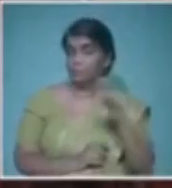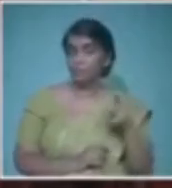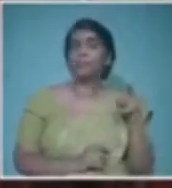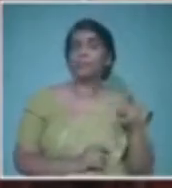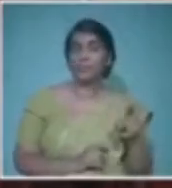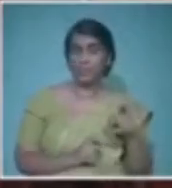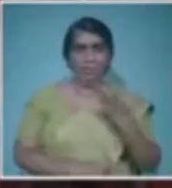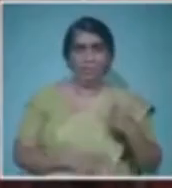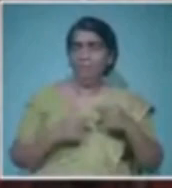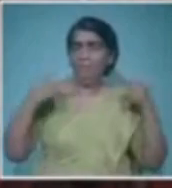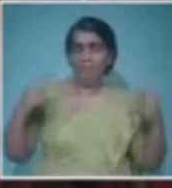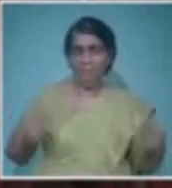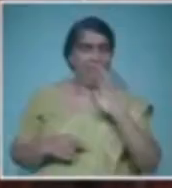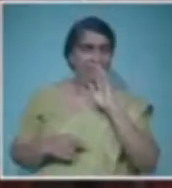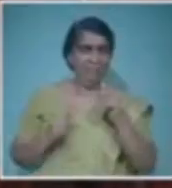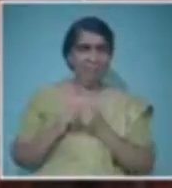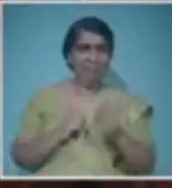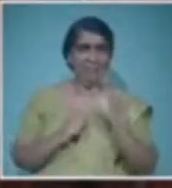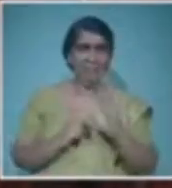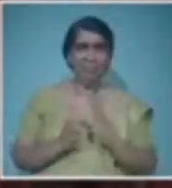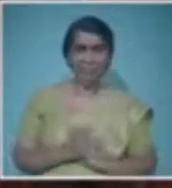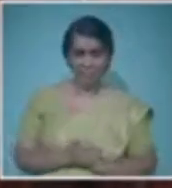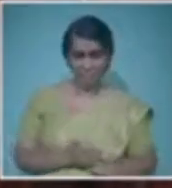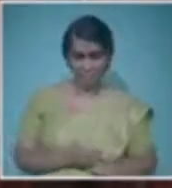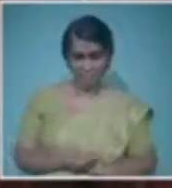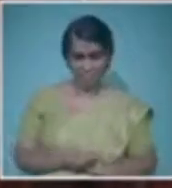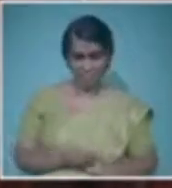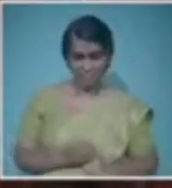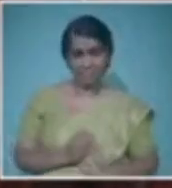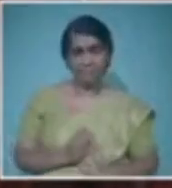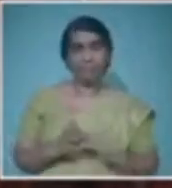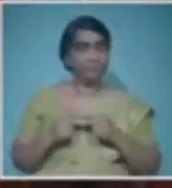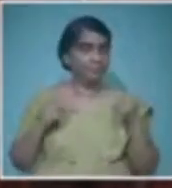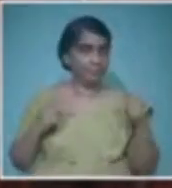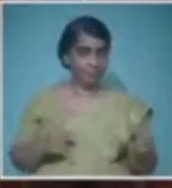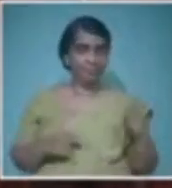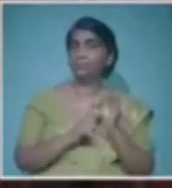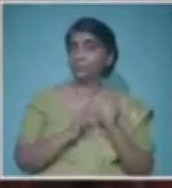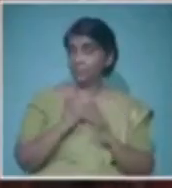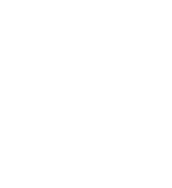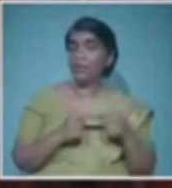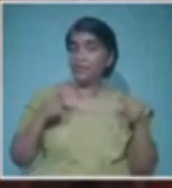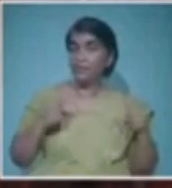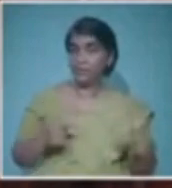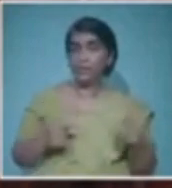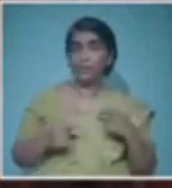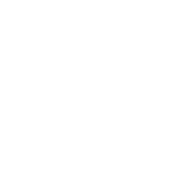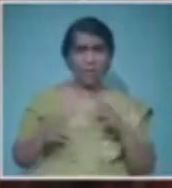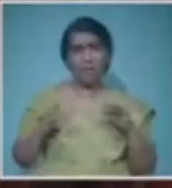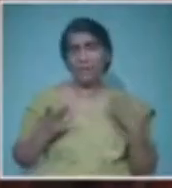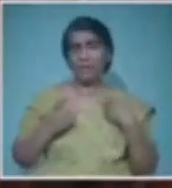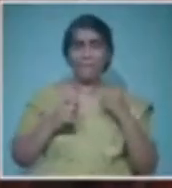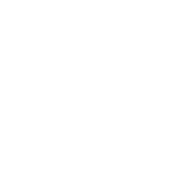உறுப்பினர் பொதுஜன பெருமுனையில் எதிர்ப்பு வலியுறுத்தினார்கள். எதிர்க்கட்சியில் இருக்கின்ற பாராளுமன்ற உறுப்பினர்கள் எதிர்க்கிறார்கள் இல்லையா அது வேற விடயம். ஒரு